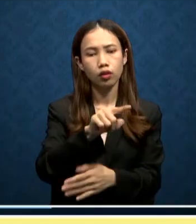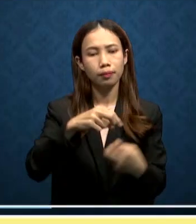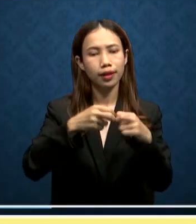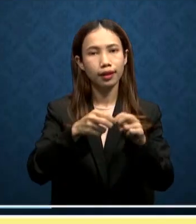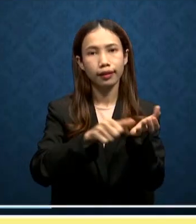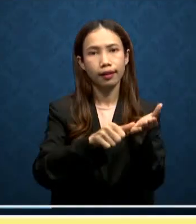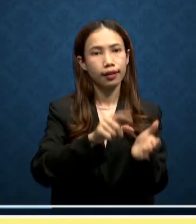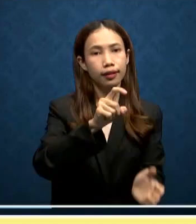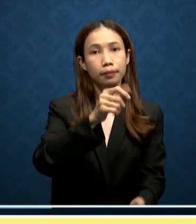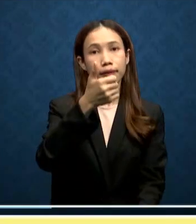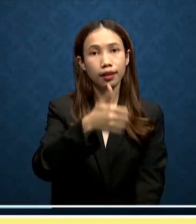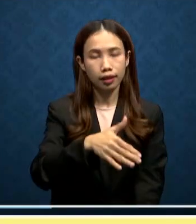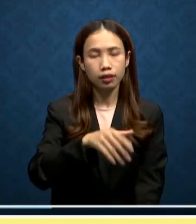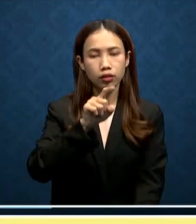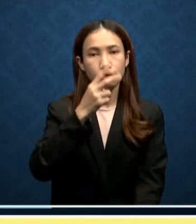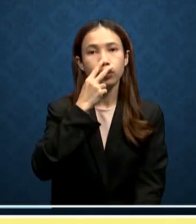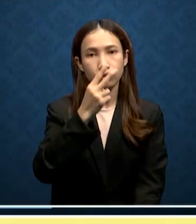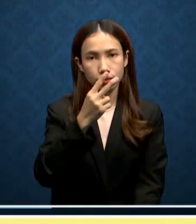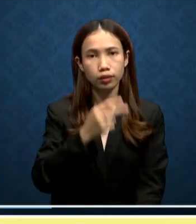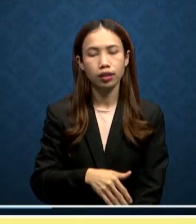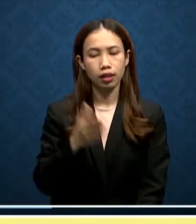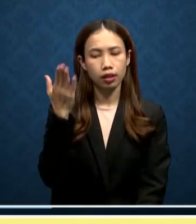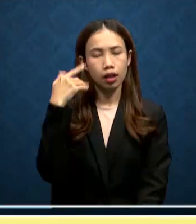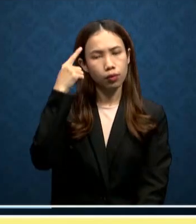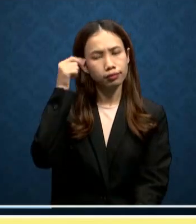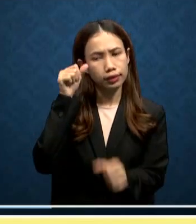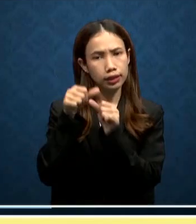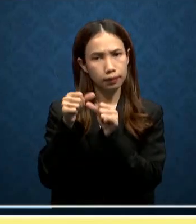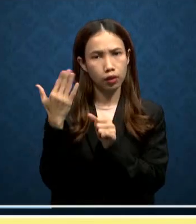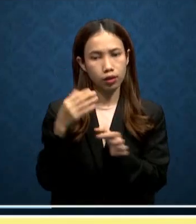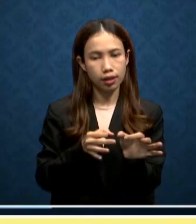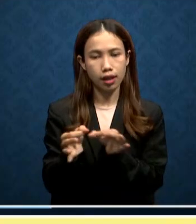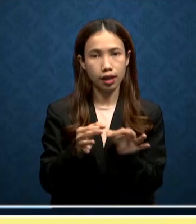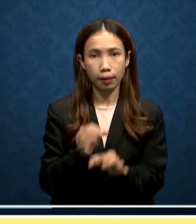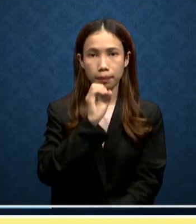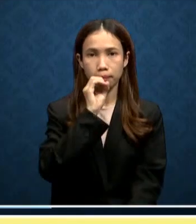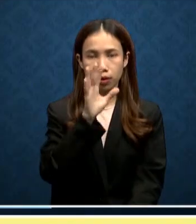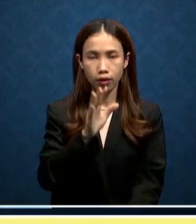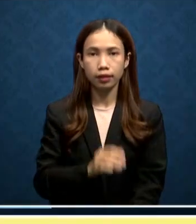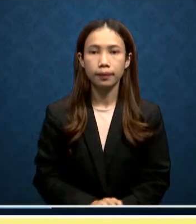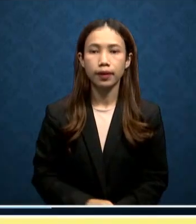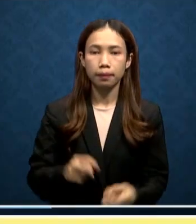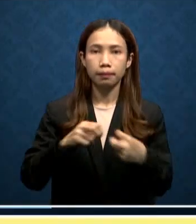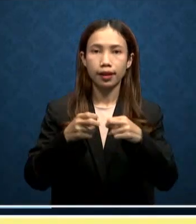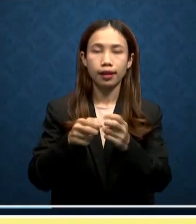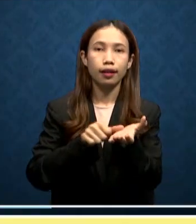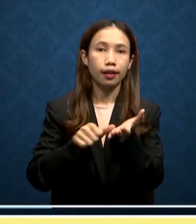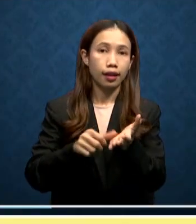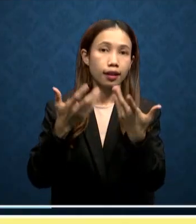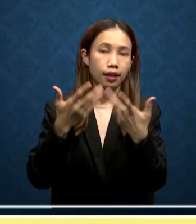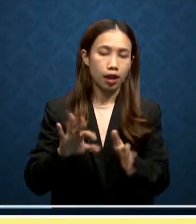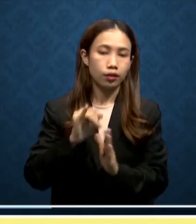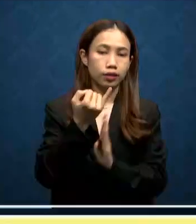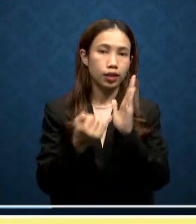คราวที่แล้วเนี่ยผมจำได้ว่าเอ่อท่านผู้ชี้แจงเนี่ยก็บอกว่าเอ่อได้แก้ปัญหาแล้วจังหวัดที่ผม